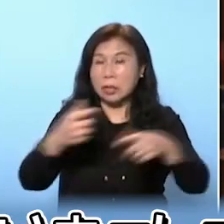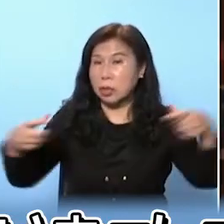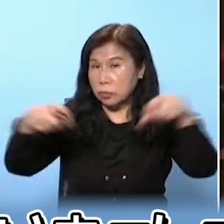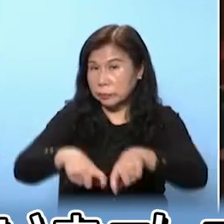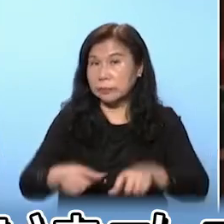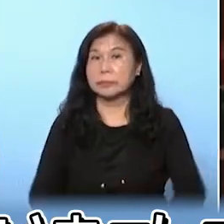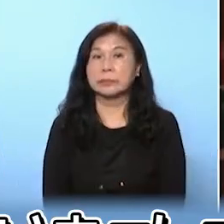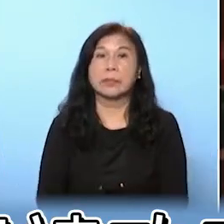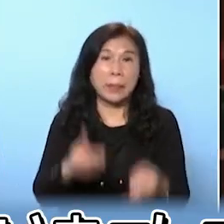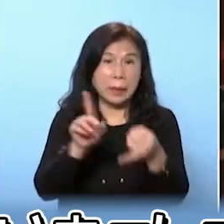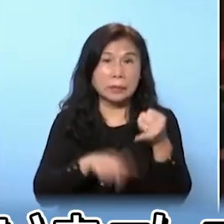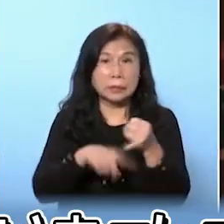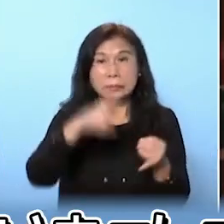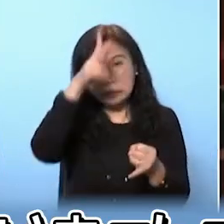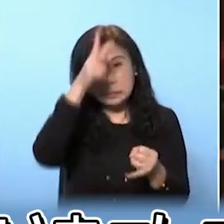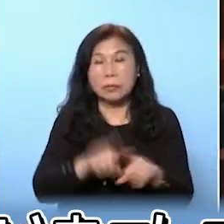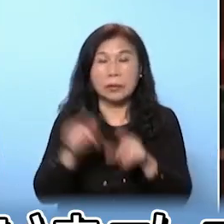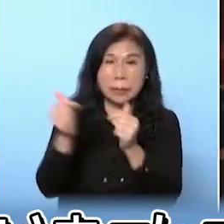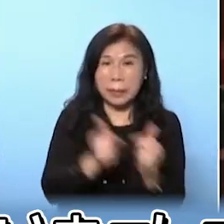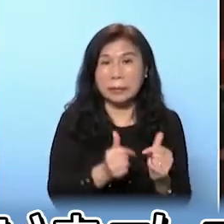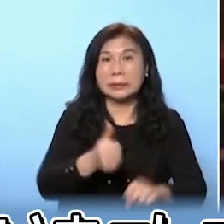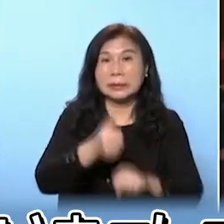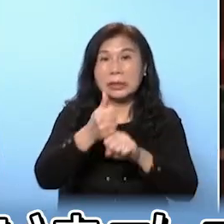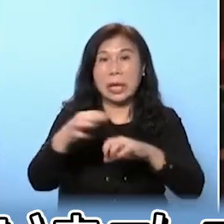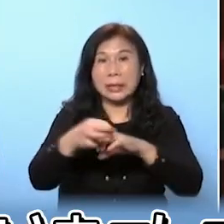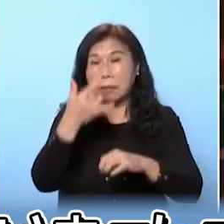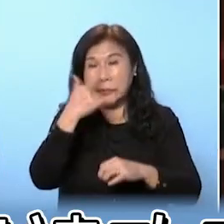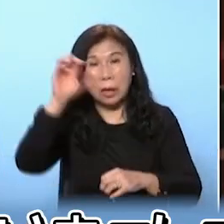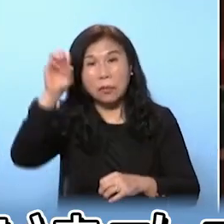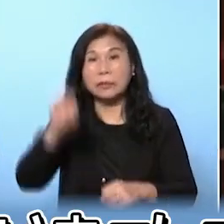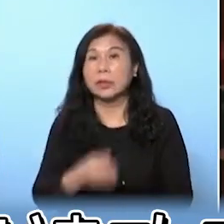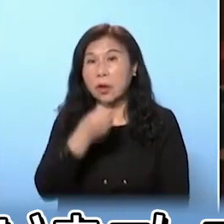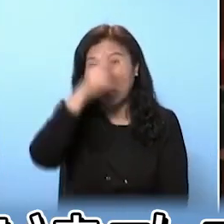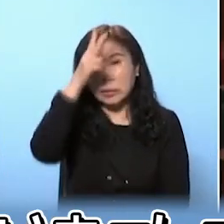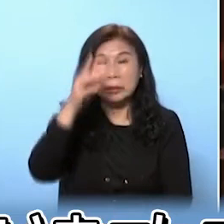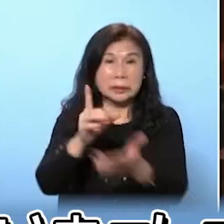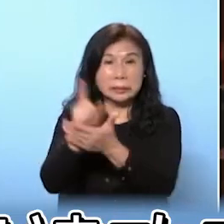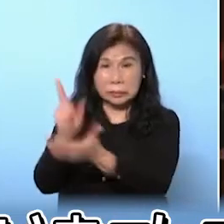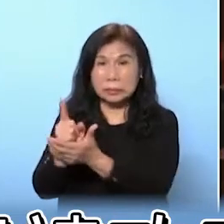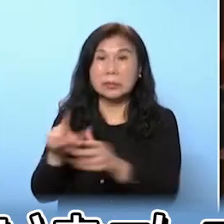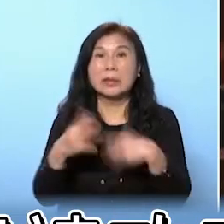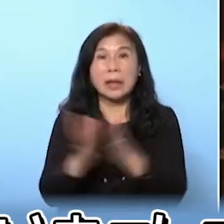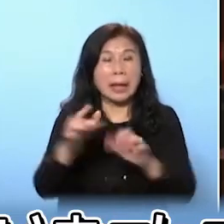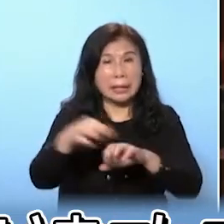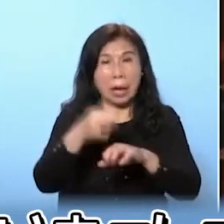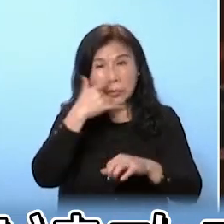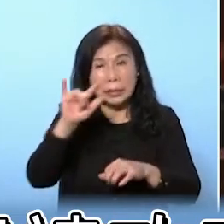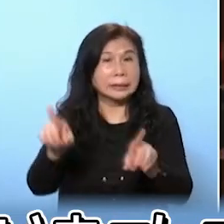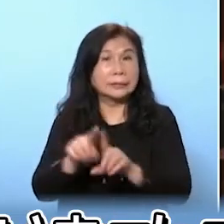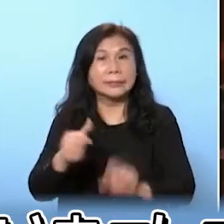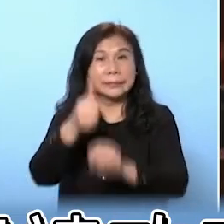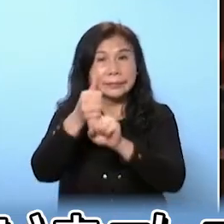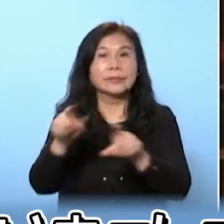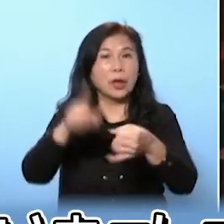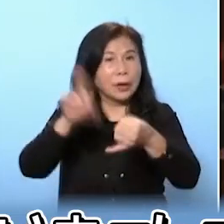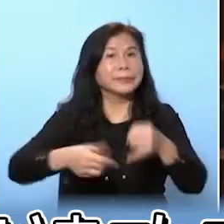資。最後，我建議政府要繼續支持金融創新。特區政府在近年亦都對金融創新大力支持並取